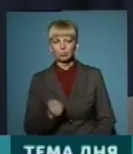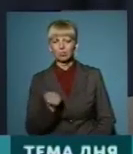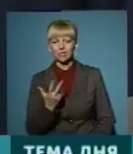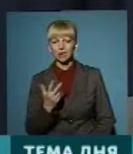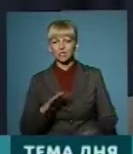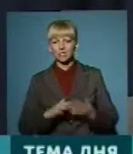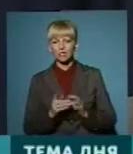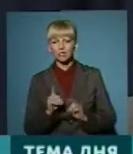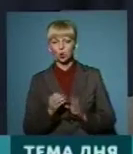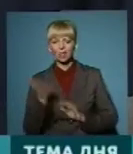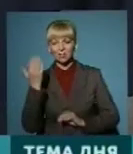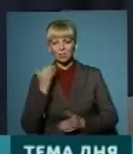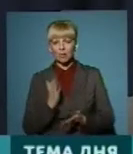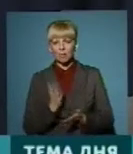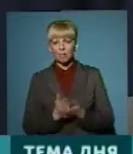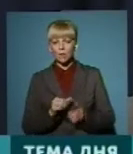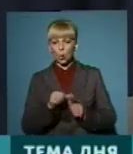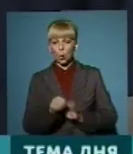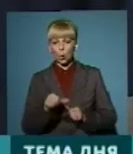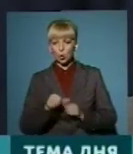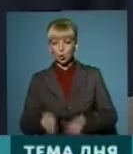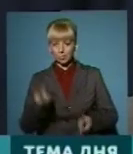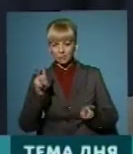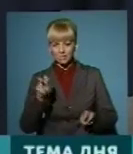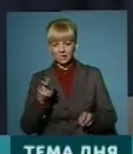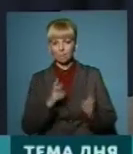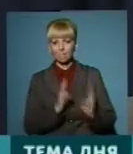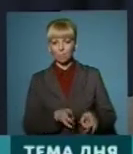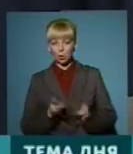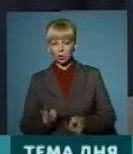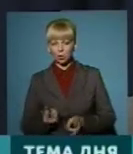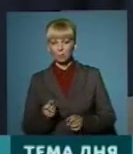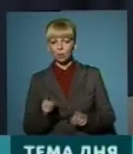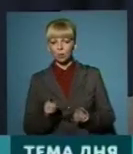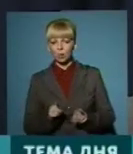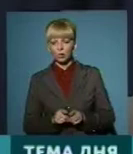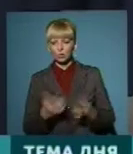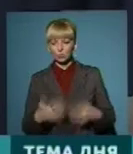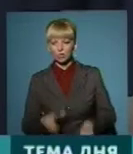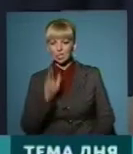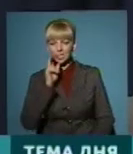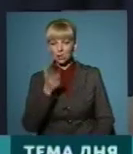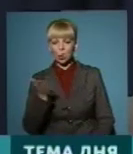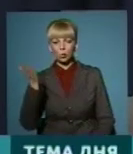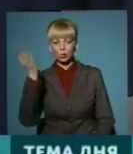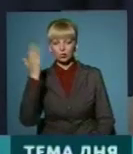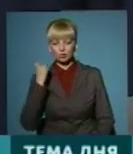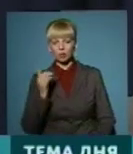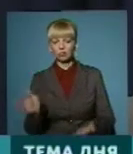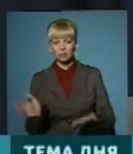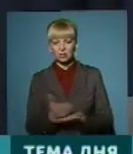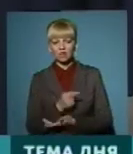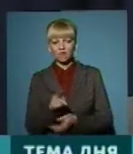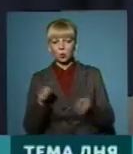13 сіл ще донедавна мали окремий статус постраждалих, проте вже 3 роки тому зняли з